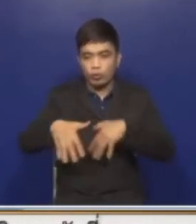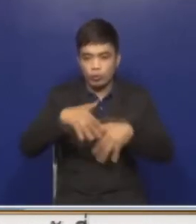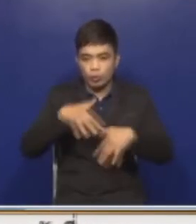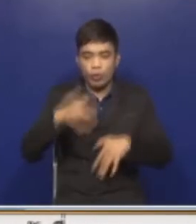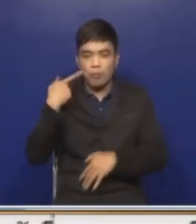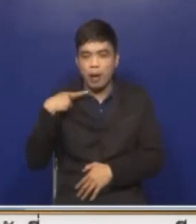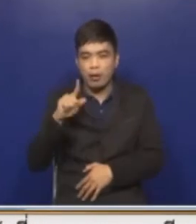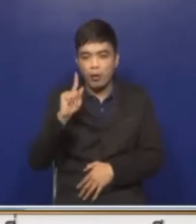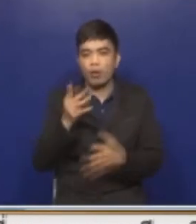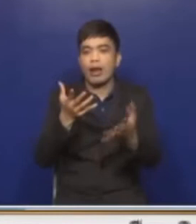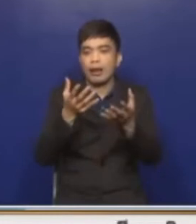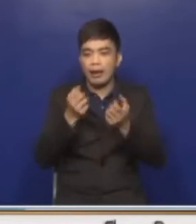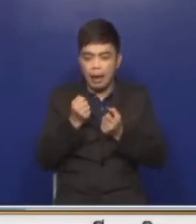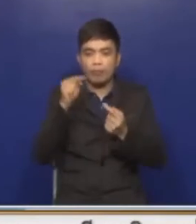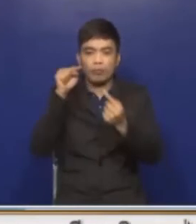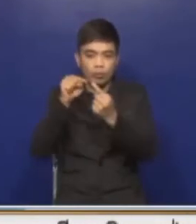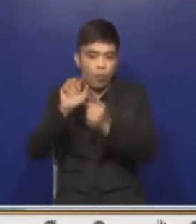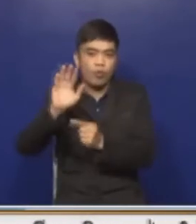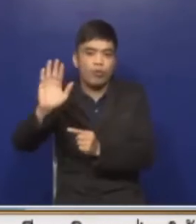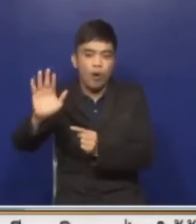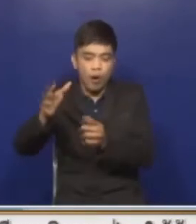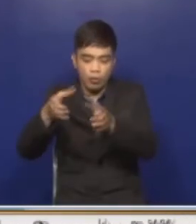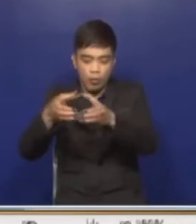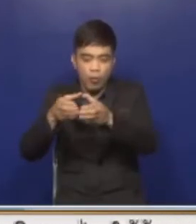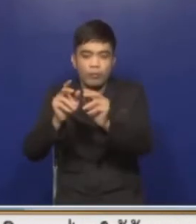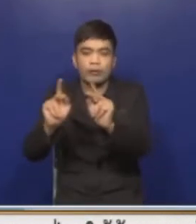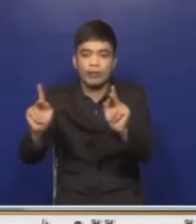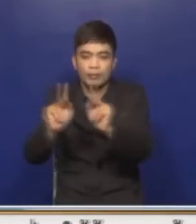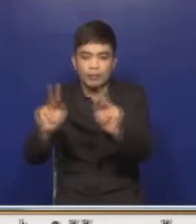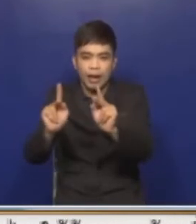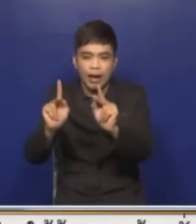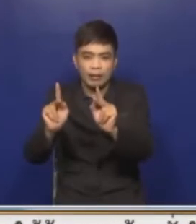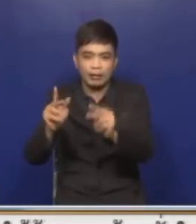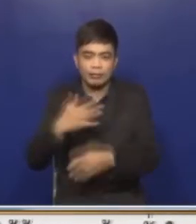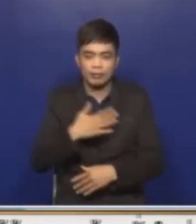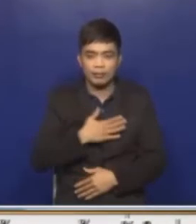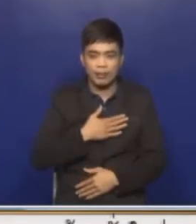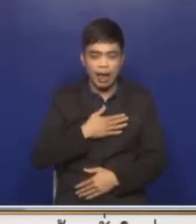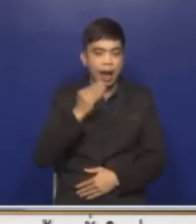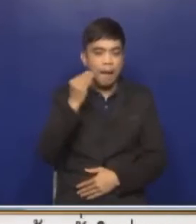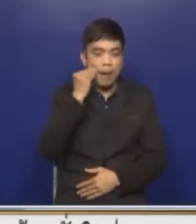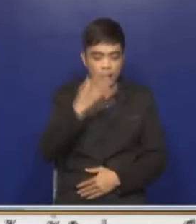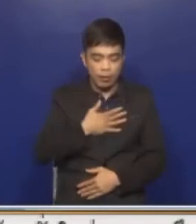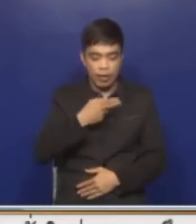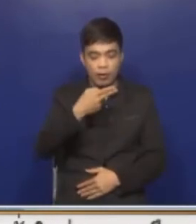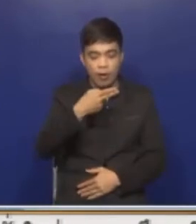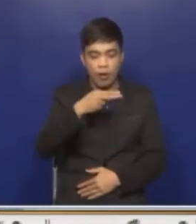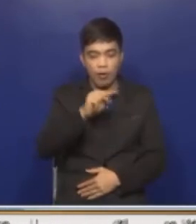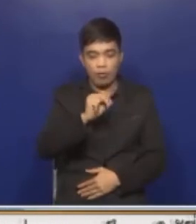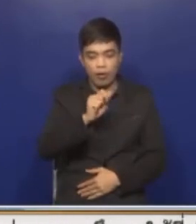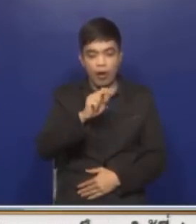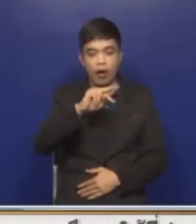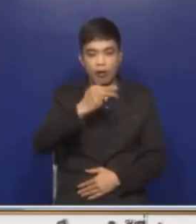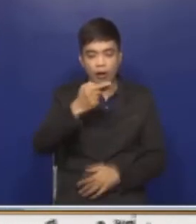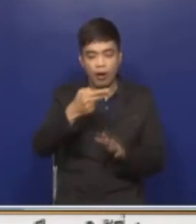สงค์จากการศึกษาของพวกท่านเนี่ยหมู่บ้านผมอย่างน้อยก็มีลง /ซึ่งเป็นทะเล